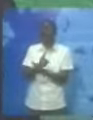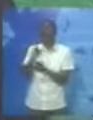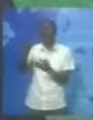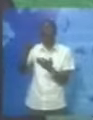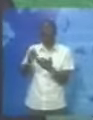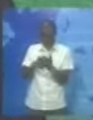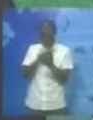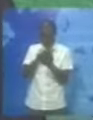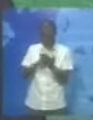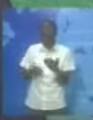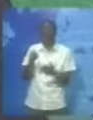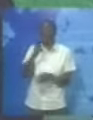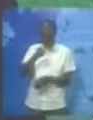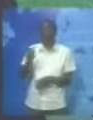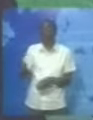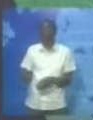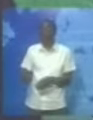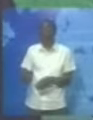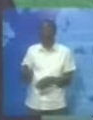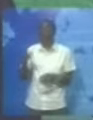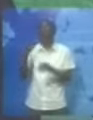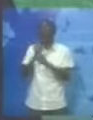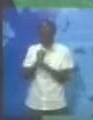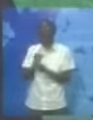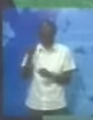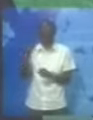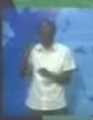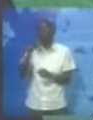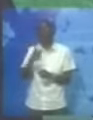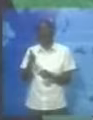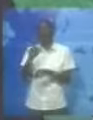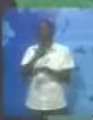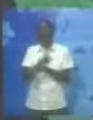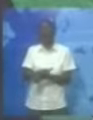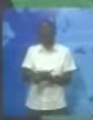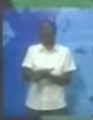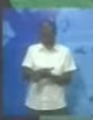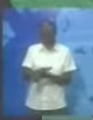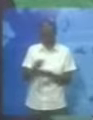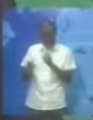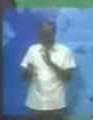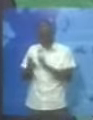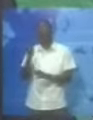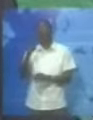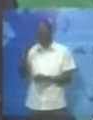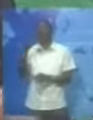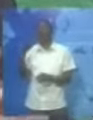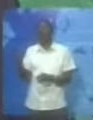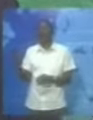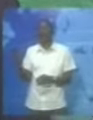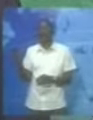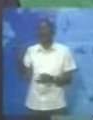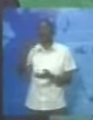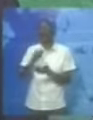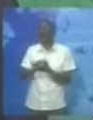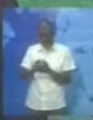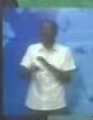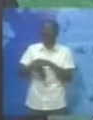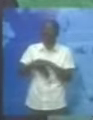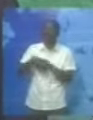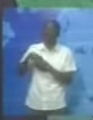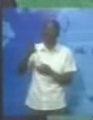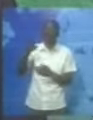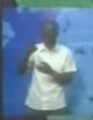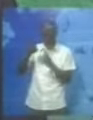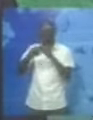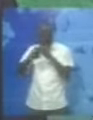à Ouagadougou. Je reprends un avion demain soir et je dois le rendre mardi à Paris. C'est un livre qui va sortir